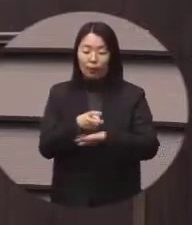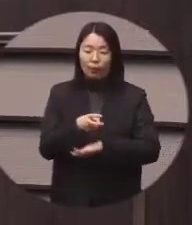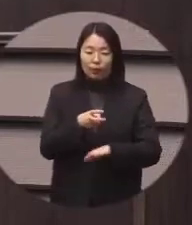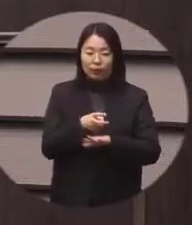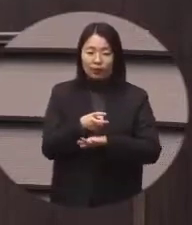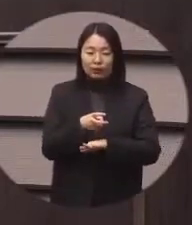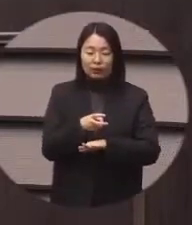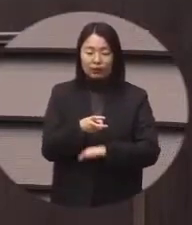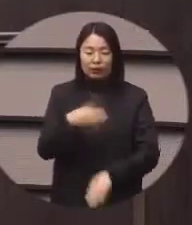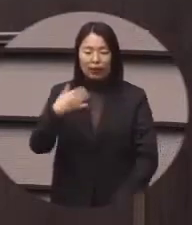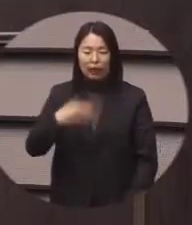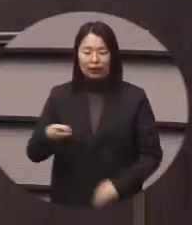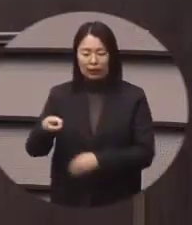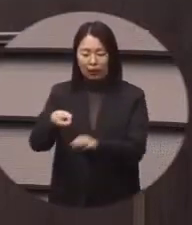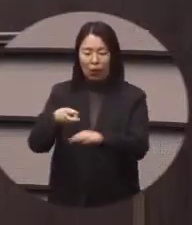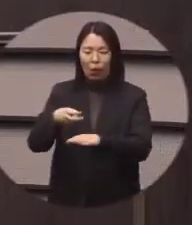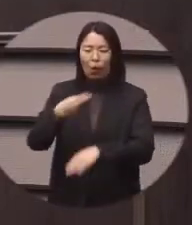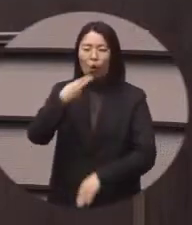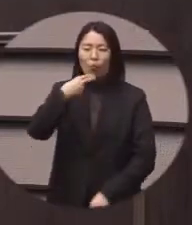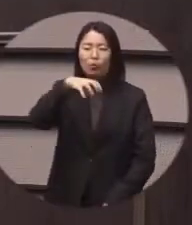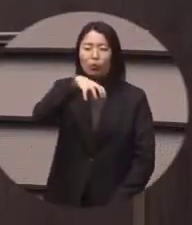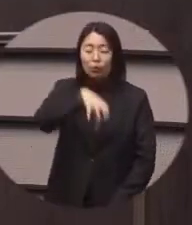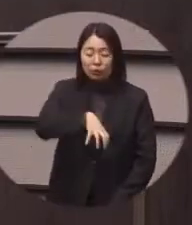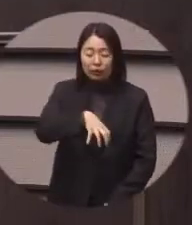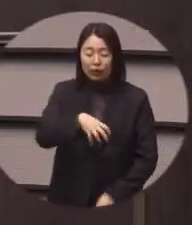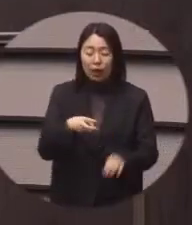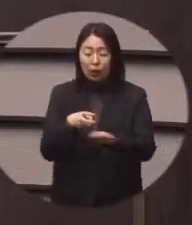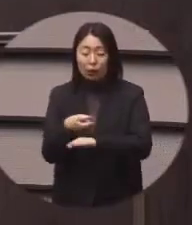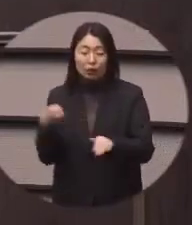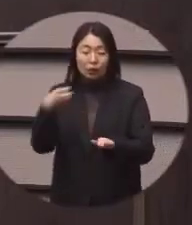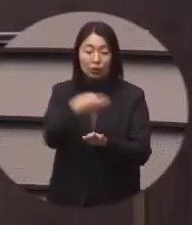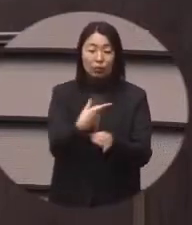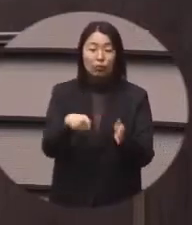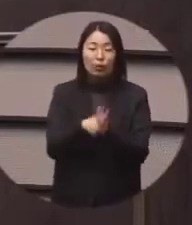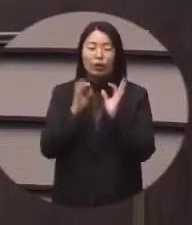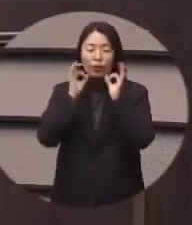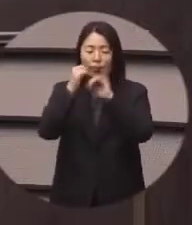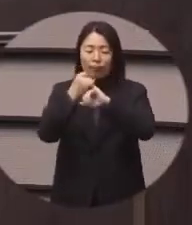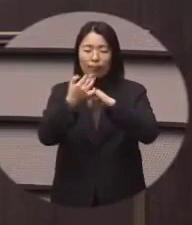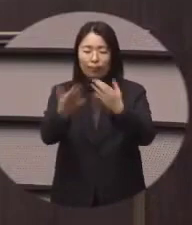미운행 지역에 대한 대중교통 이용 편익을 증진시켜 나가도록 하겠습니다.